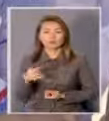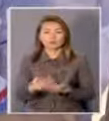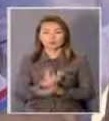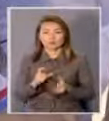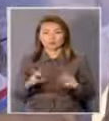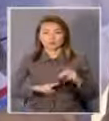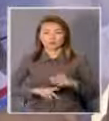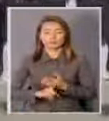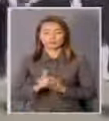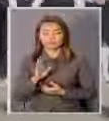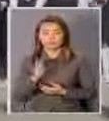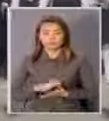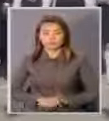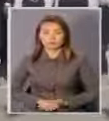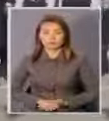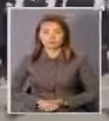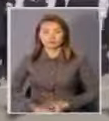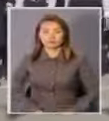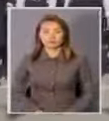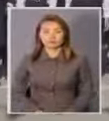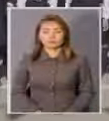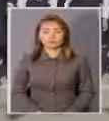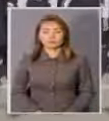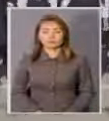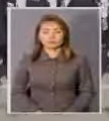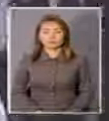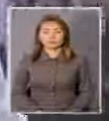мектептердің құрылысы басталады деп жоспарлануда. Ақан Иғлам, Тілек Қабылғұмаров, жаңалық қызметі.